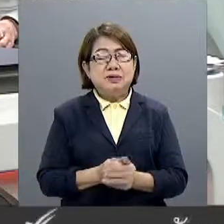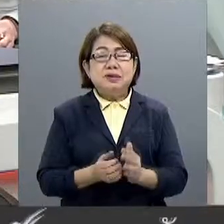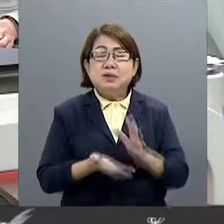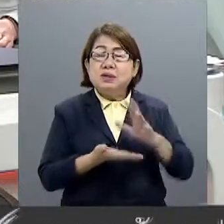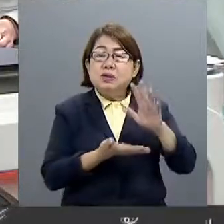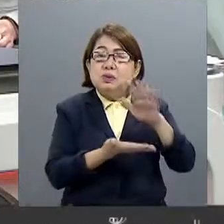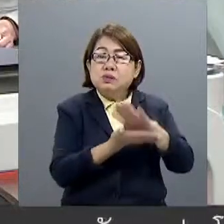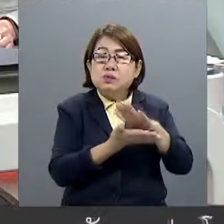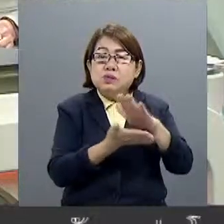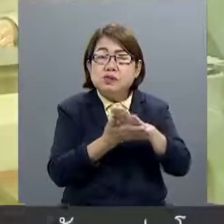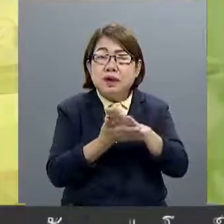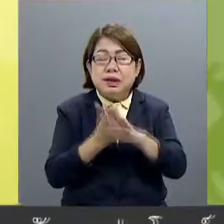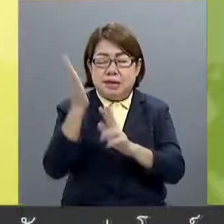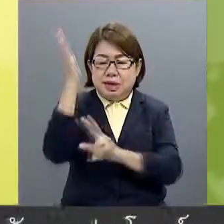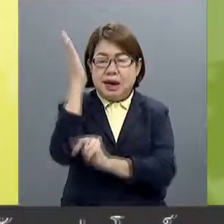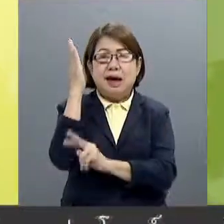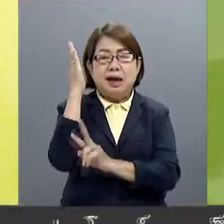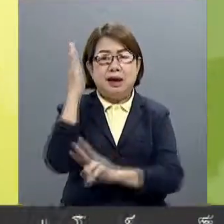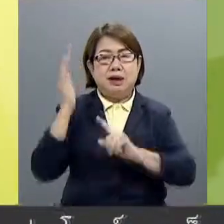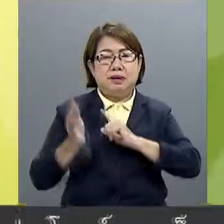ราธิวาสครับ